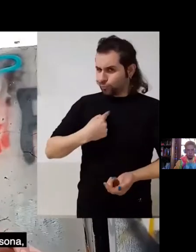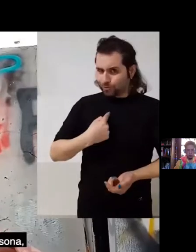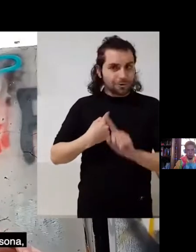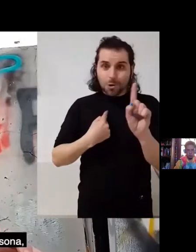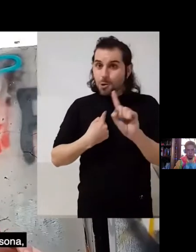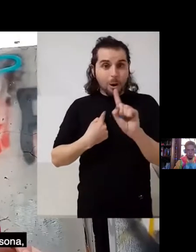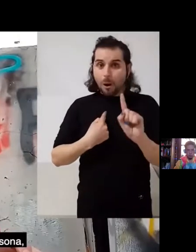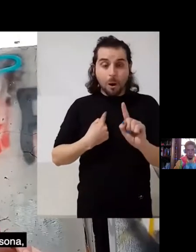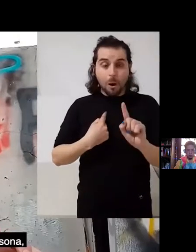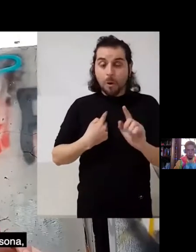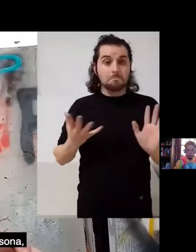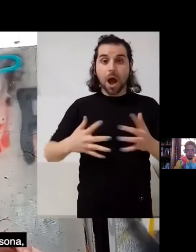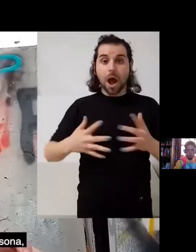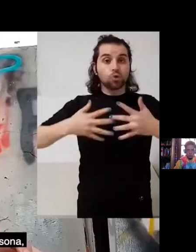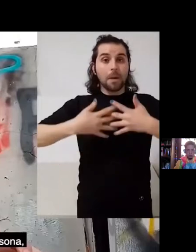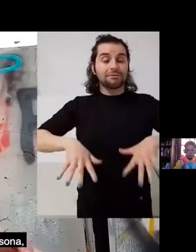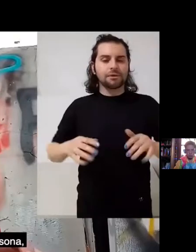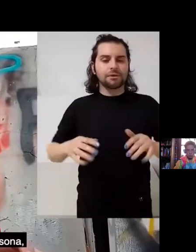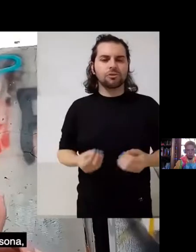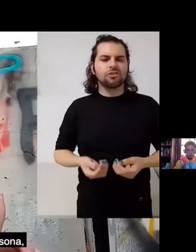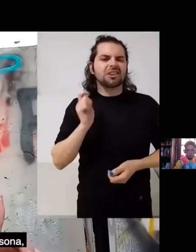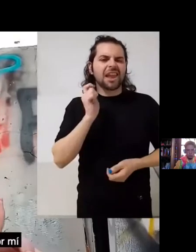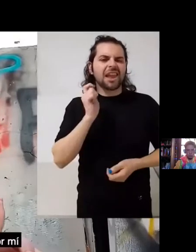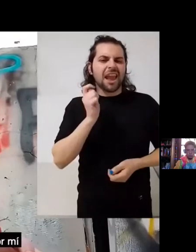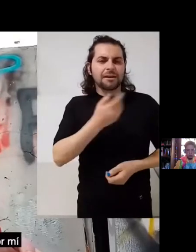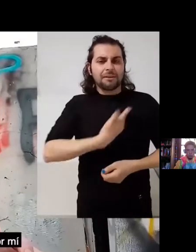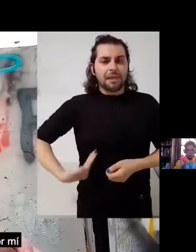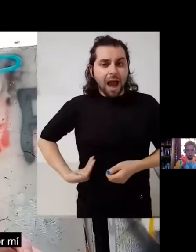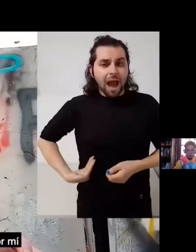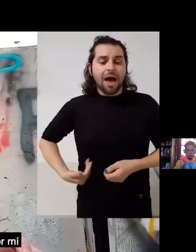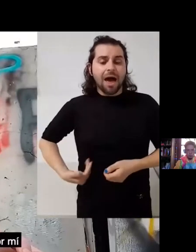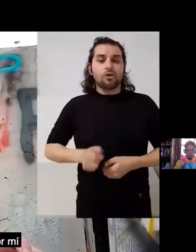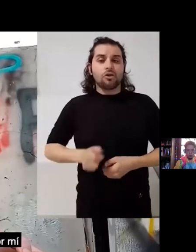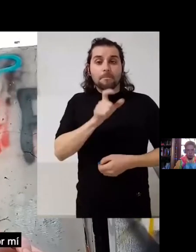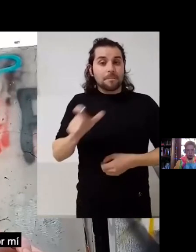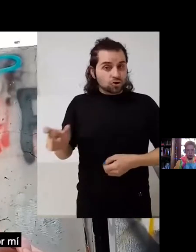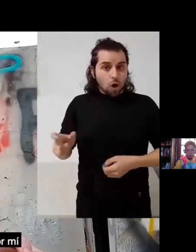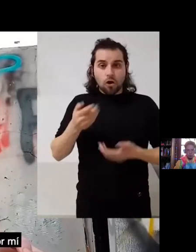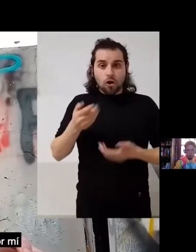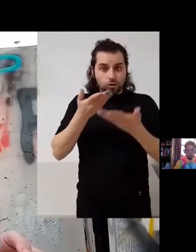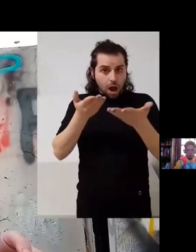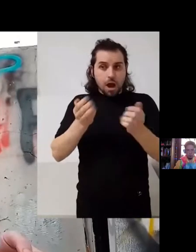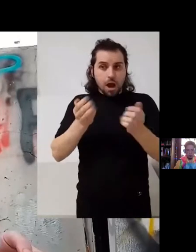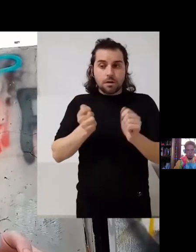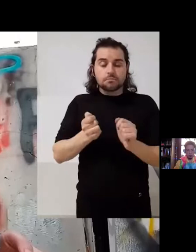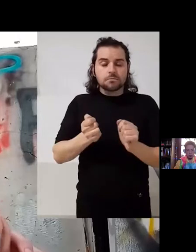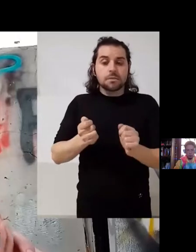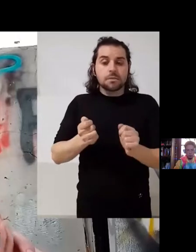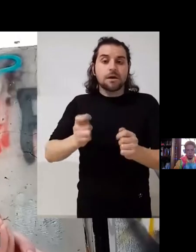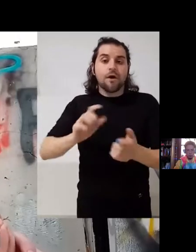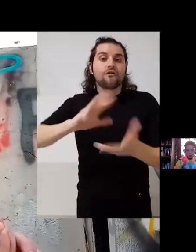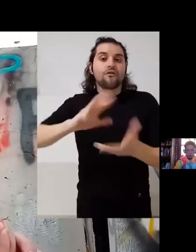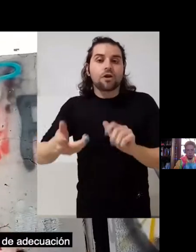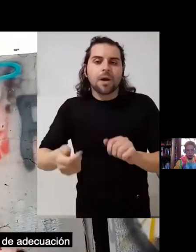mon identité et il ne l'assume pas. Qui que ce soit, l'État ou la personne est en train de décider